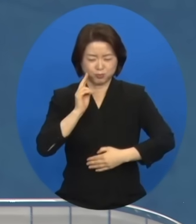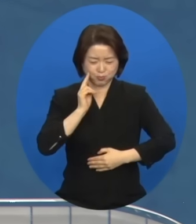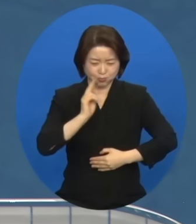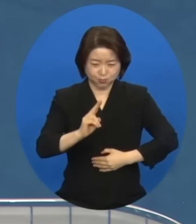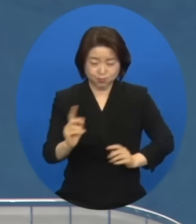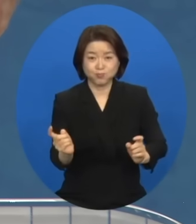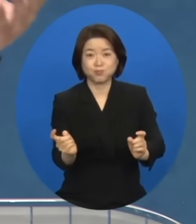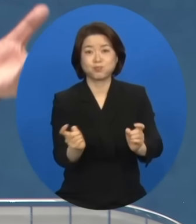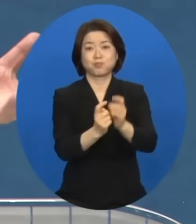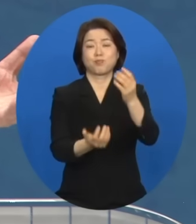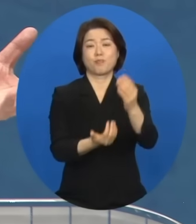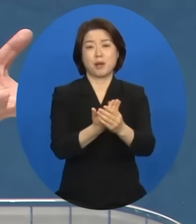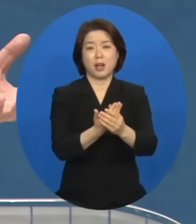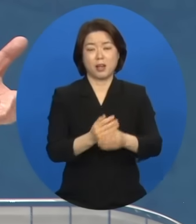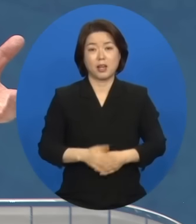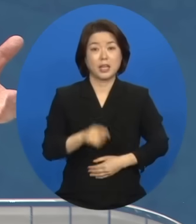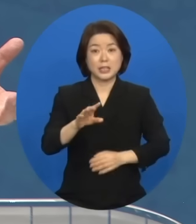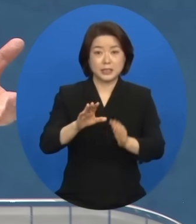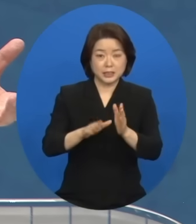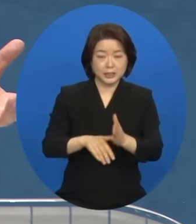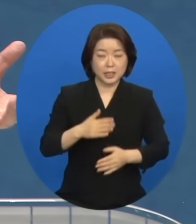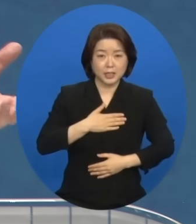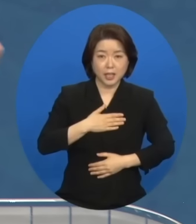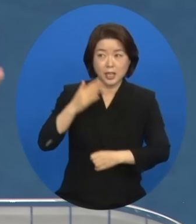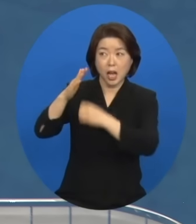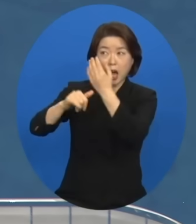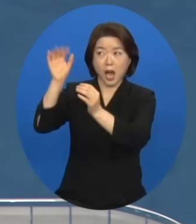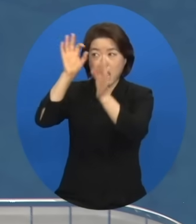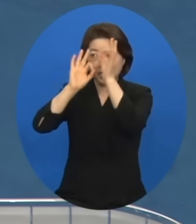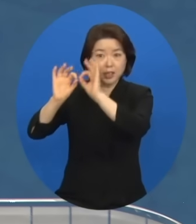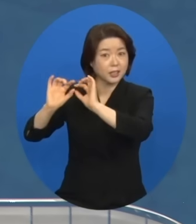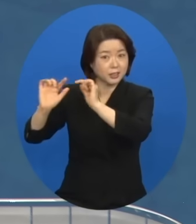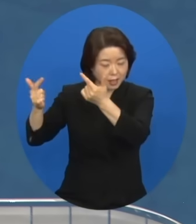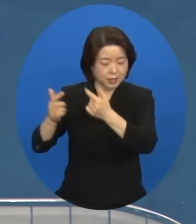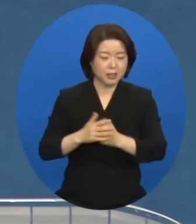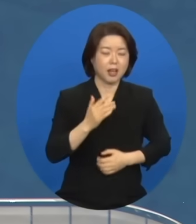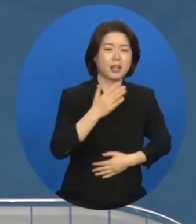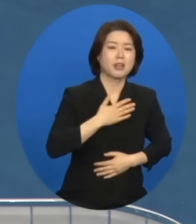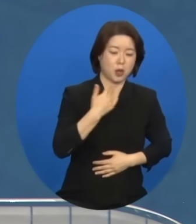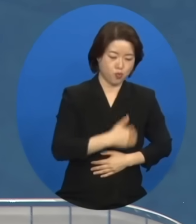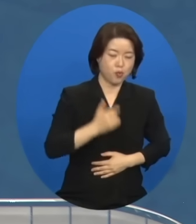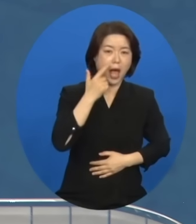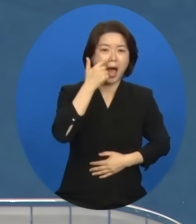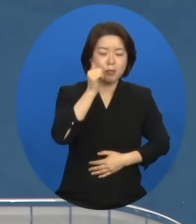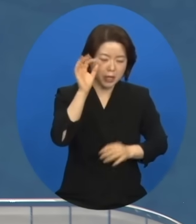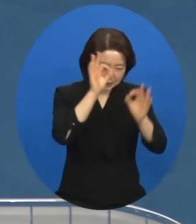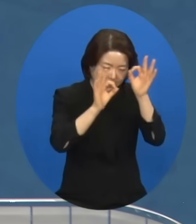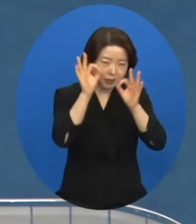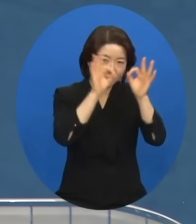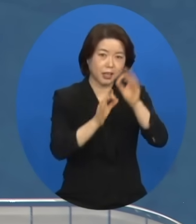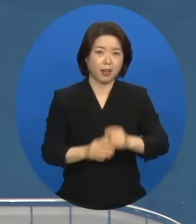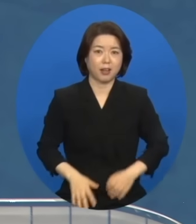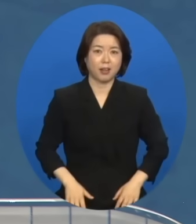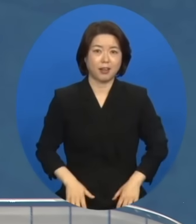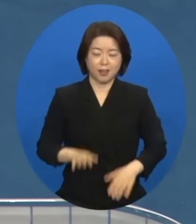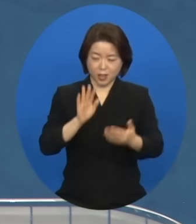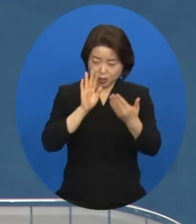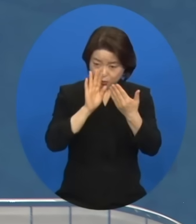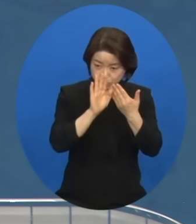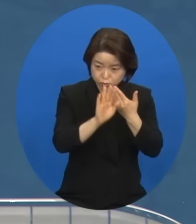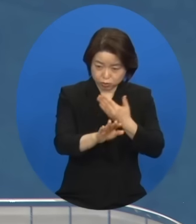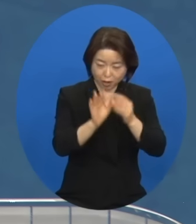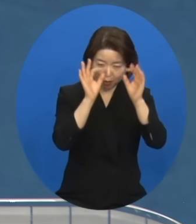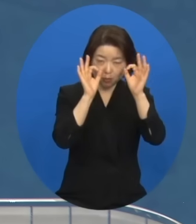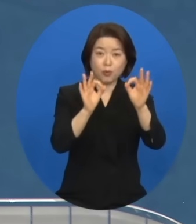그때 저는 저의 아버님을 찾았어요. 하나님이 아니었고요. 나중에 가서야